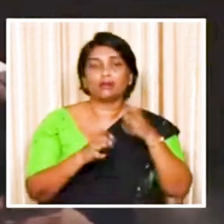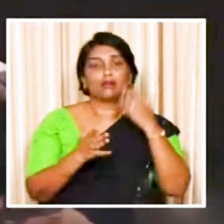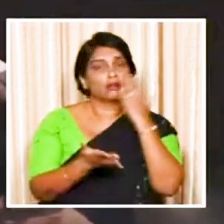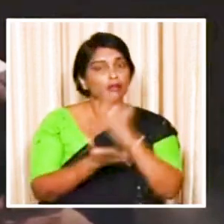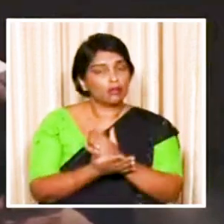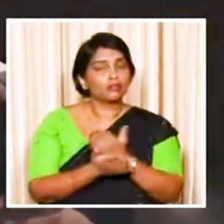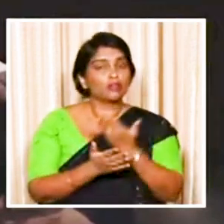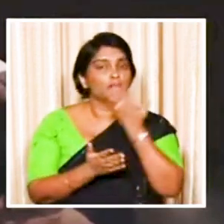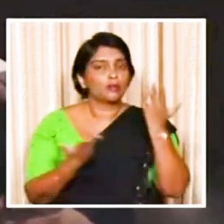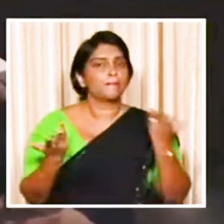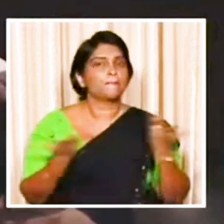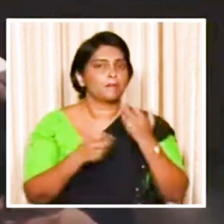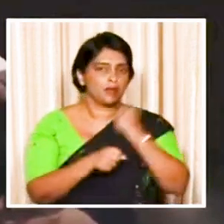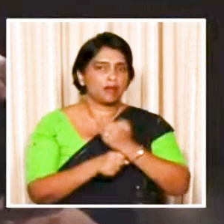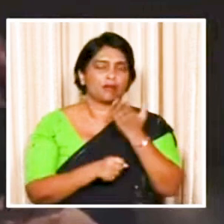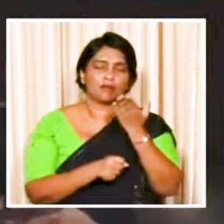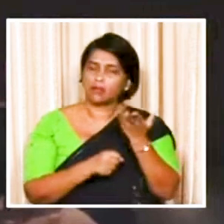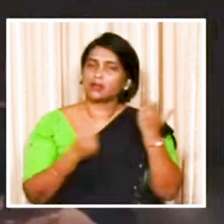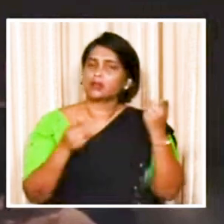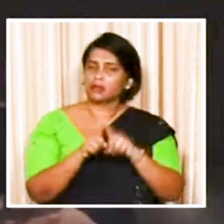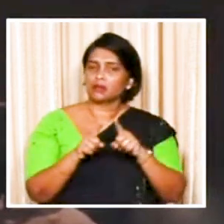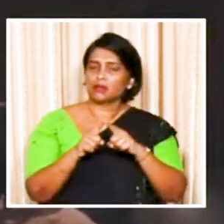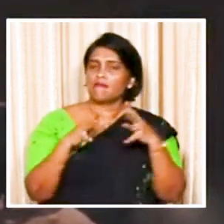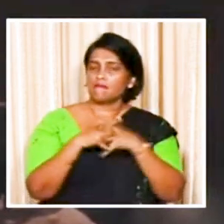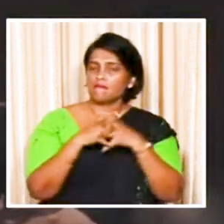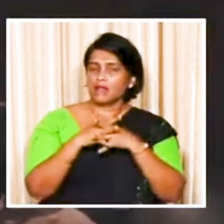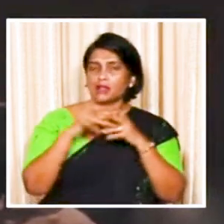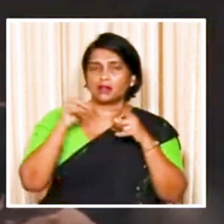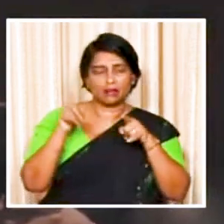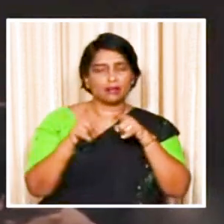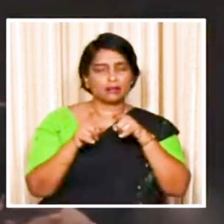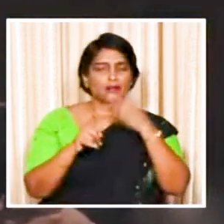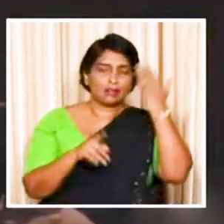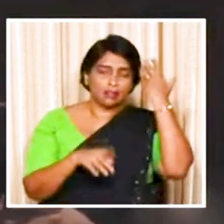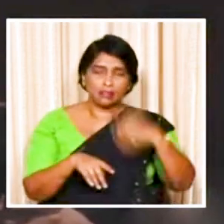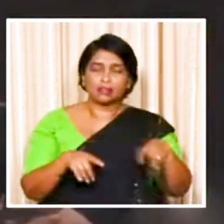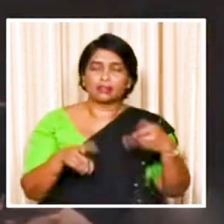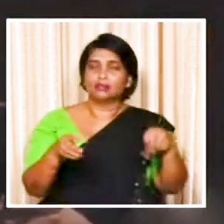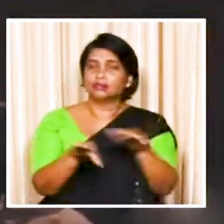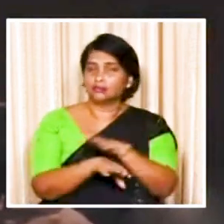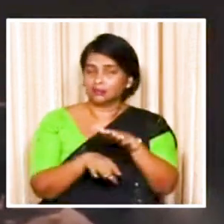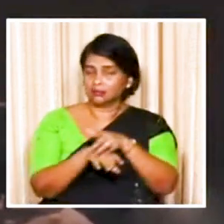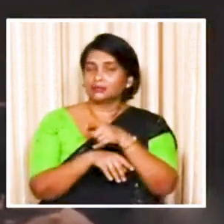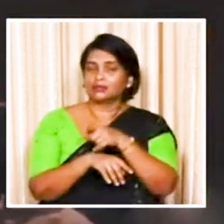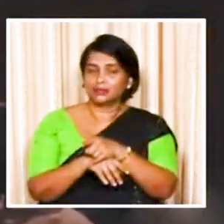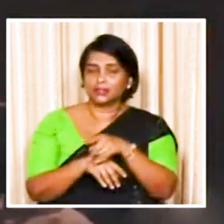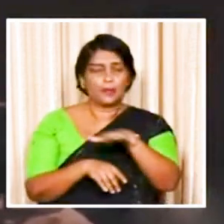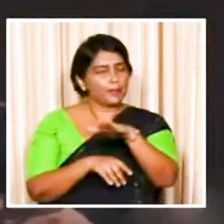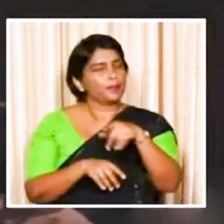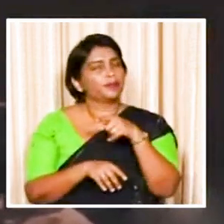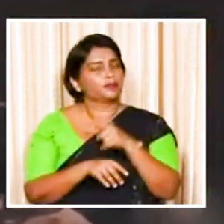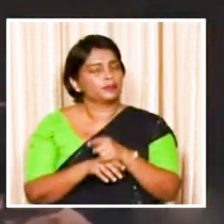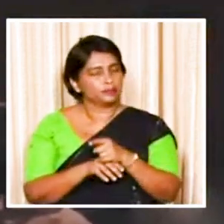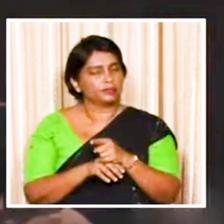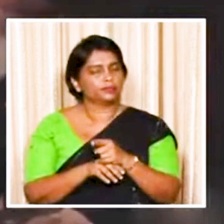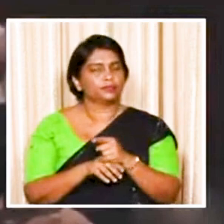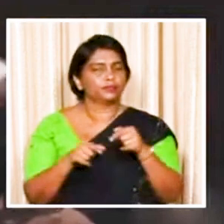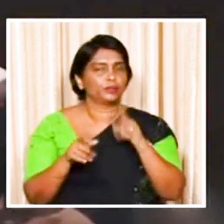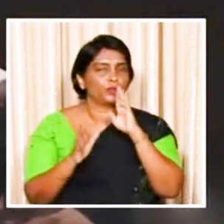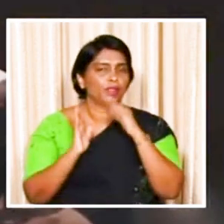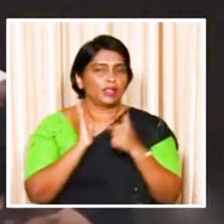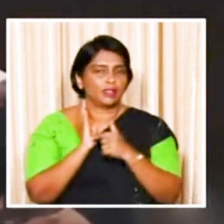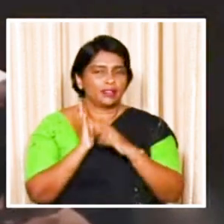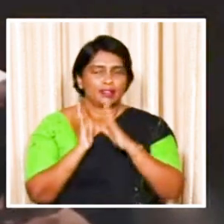நேரம் வன்னிவிளாங்குளம் துயிலும் இல்லத்திலே அந்த துயிலும் இல்லத்தினுடைய வணக்கத்துக்காக தற்காலிகமாக அமைக்கப்பட்ட ஒரு வளைவை போலீசார்